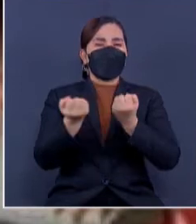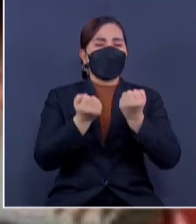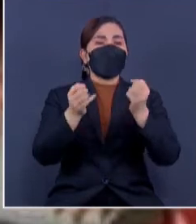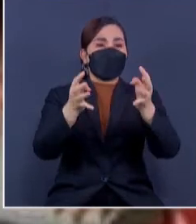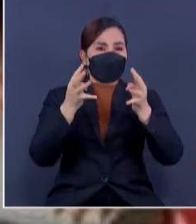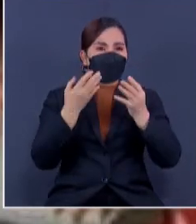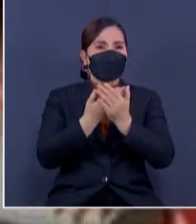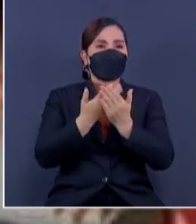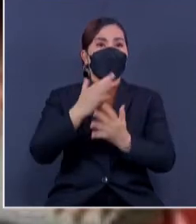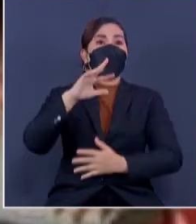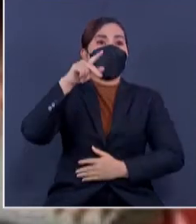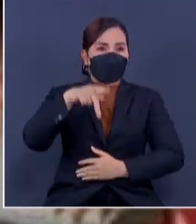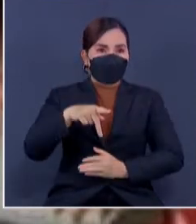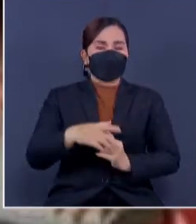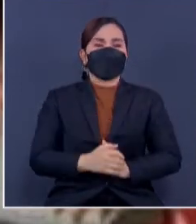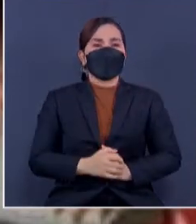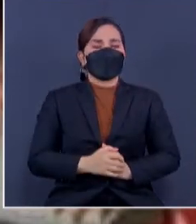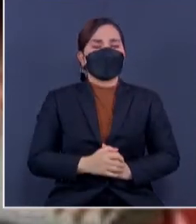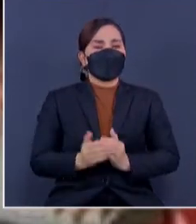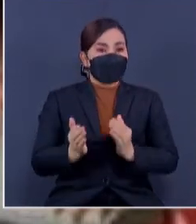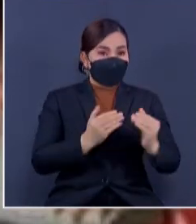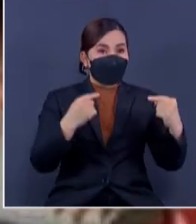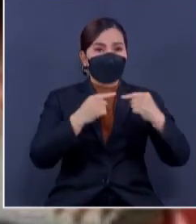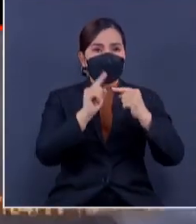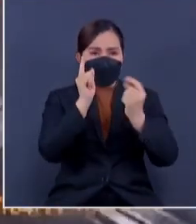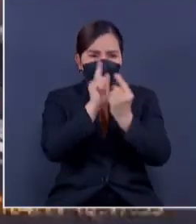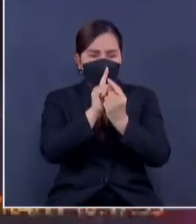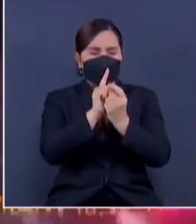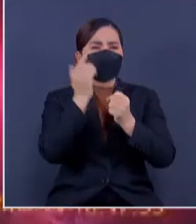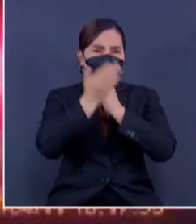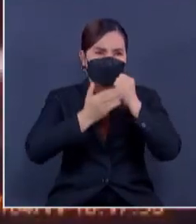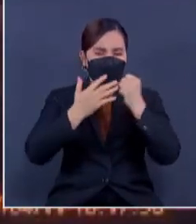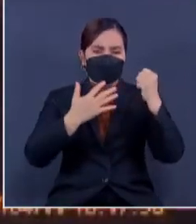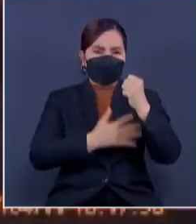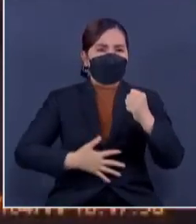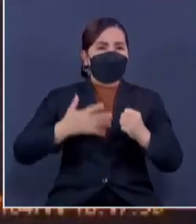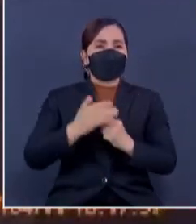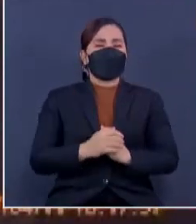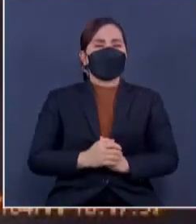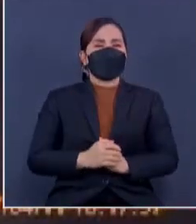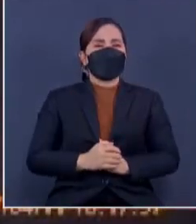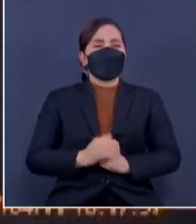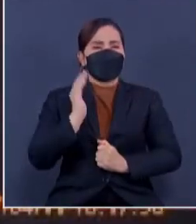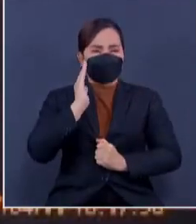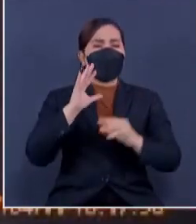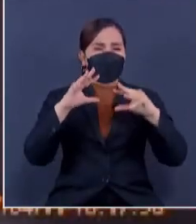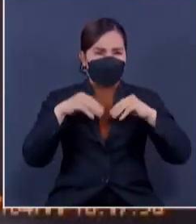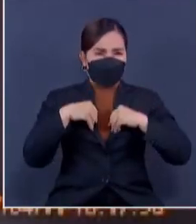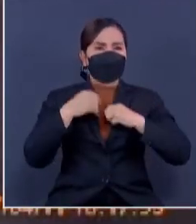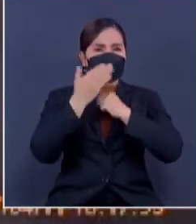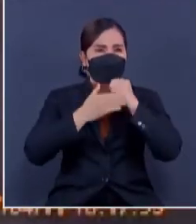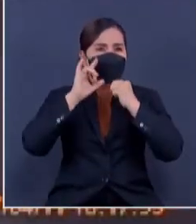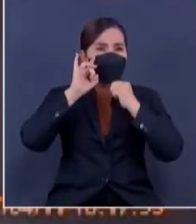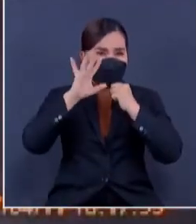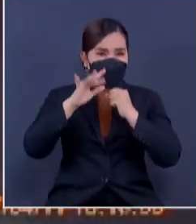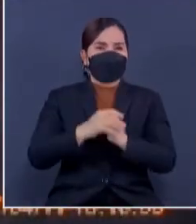เป็นเงิน 5,000 บาทค่ะคุณผู้ชมส่วนกรณีที่พบว่ามีปัสสาวะสีม่วงเจ้าตัวเนี่ยก็รับว่าเสพยาบ้ามานั้นจะถูกด